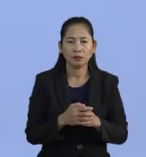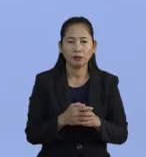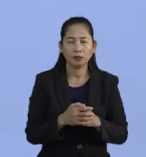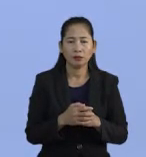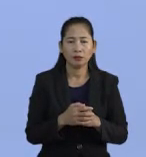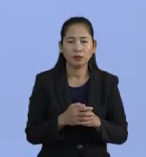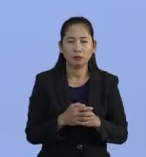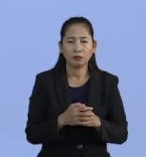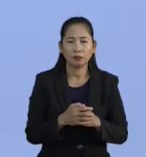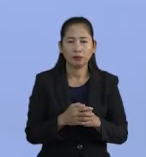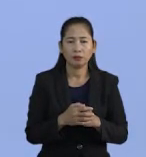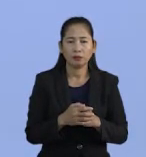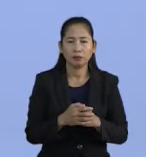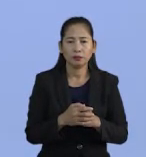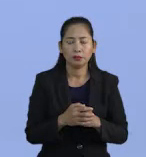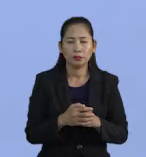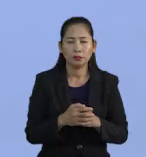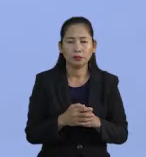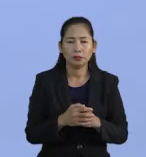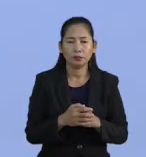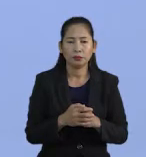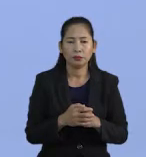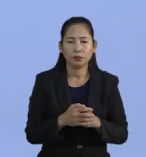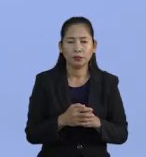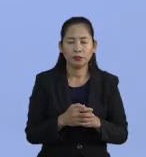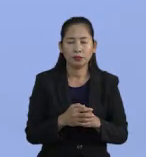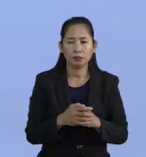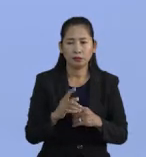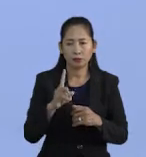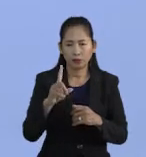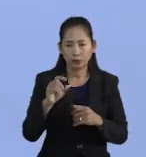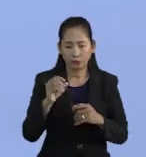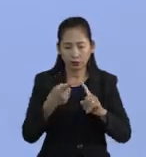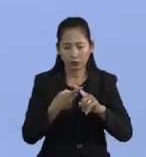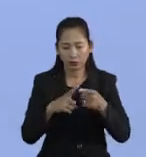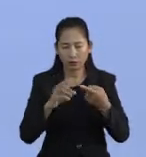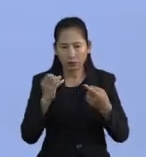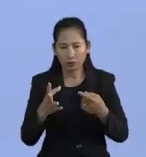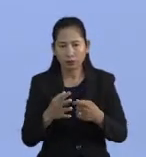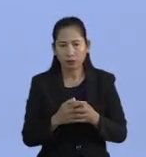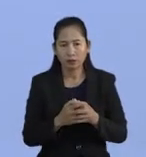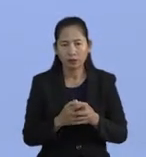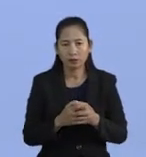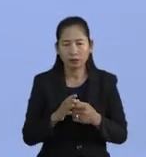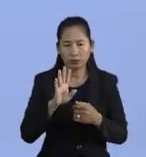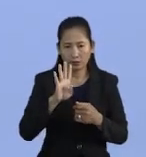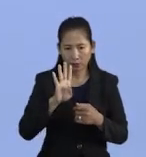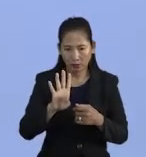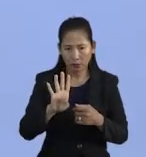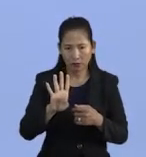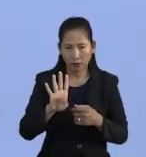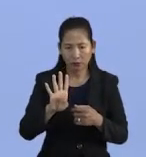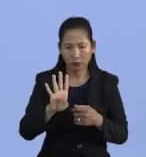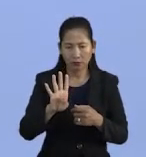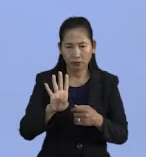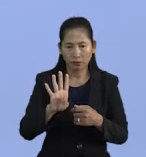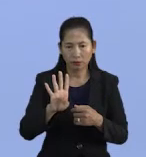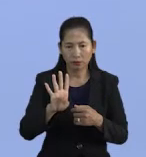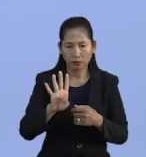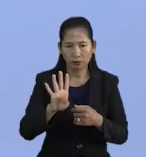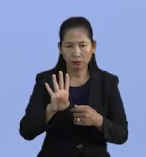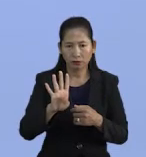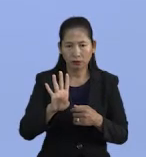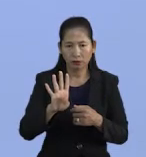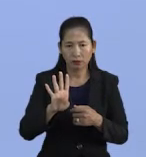phi ở chung ở phi đọp miên lệ mang con miên lệ và